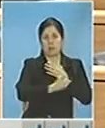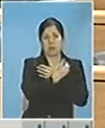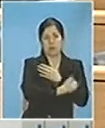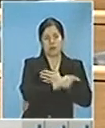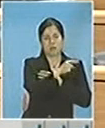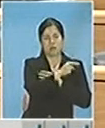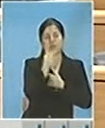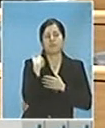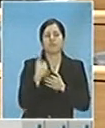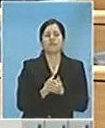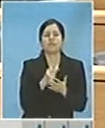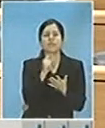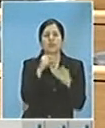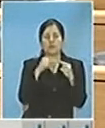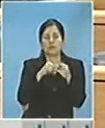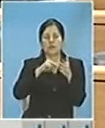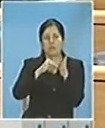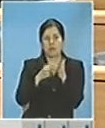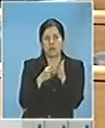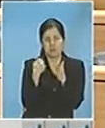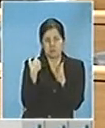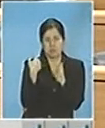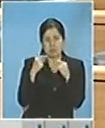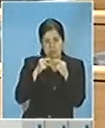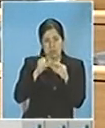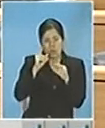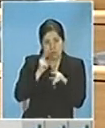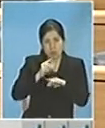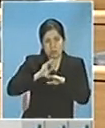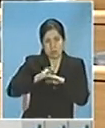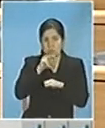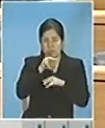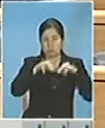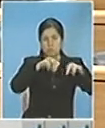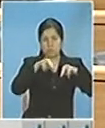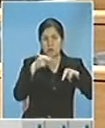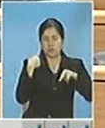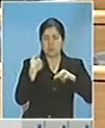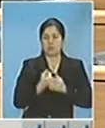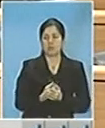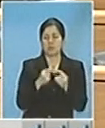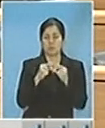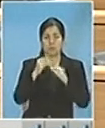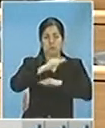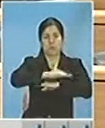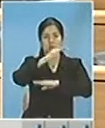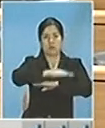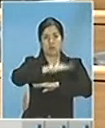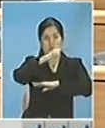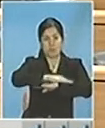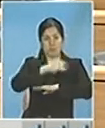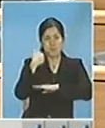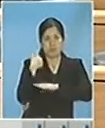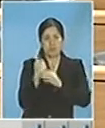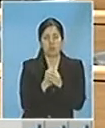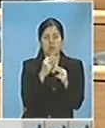สักหน่อยก็จะผ่านไปแล้วมีเรื่องราวใหญ่โตถึงออกหนังสือพิมพ์หอแต๋